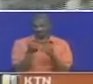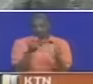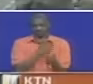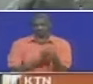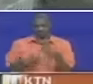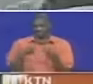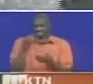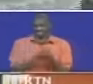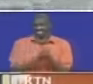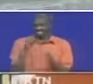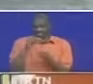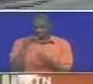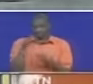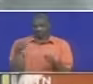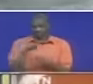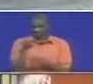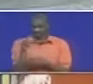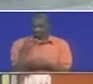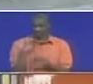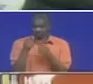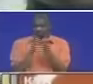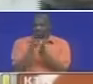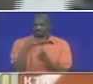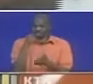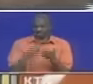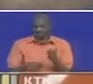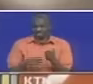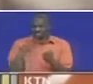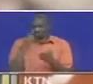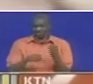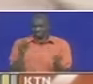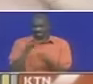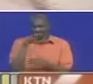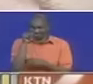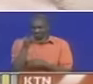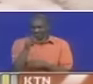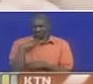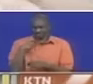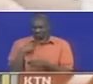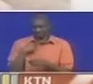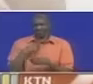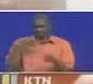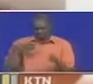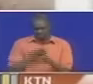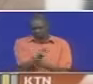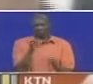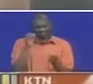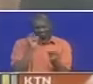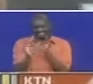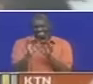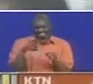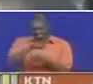waliojeruhiwa. Dereva wa gari dogo tuliyezungumza naye anadai dereva wa matatu aliingia kwenye mzunguko kwa mwendo wa